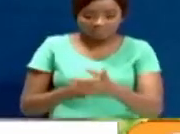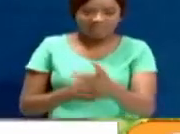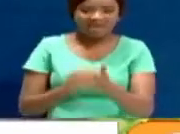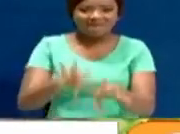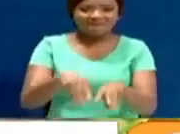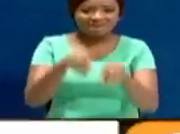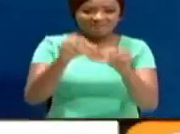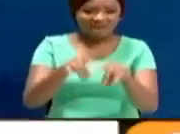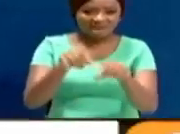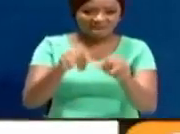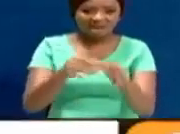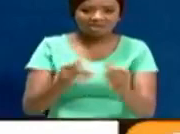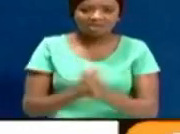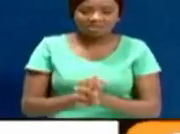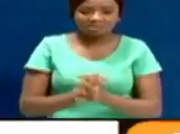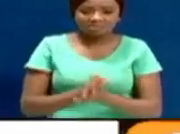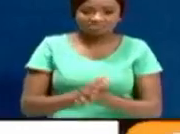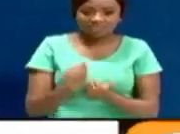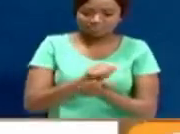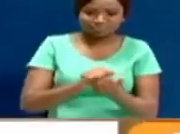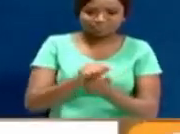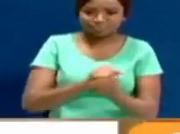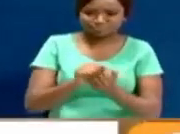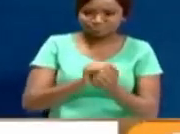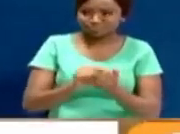is a common plant here that we usually use for porridge.